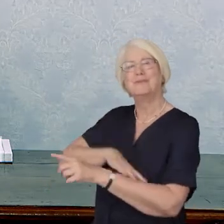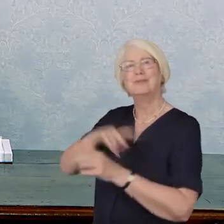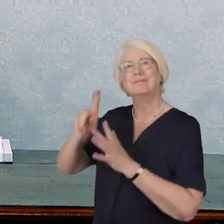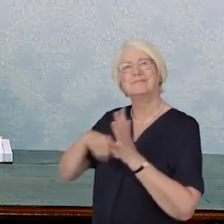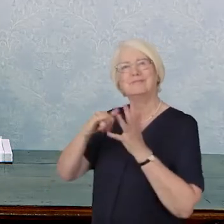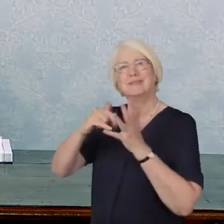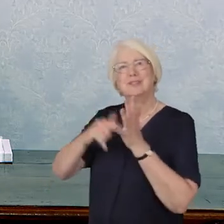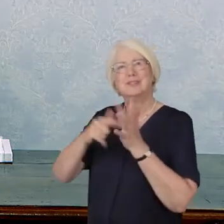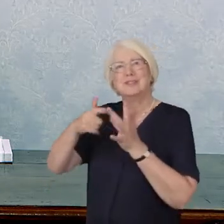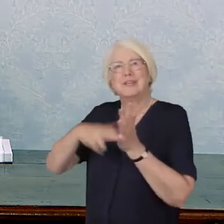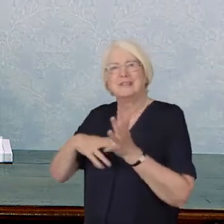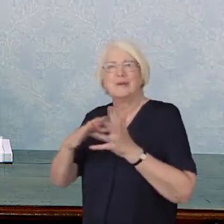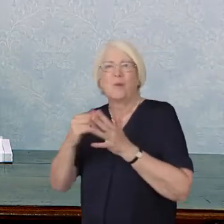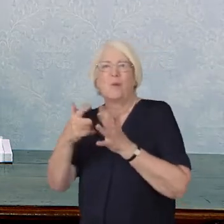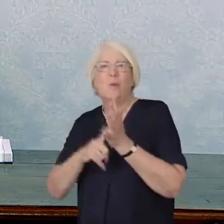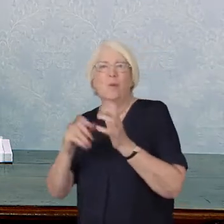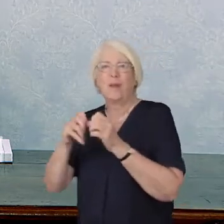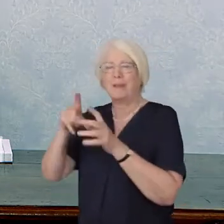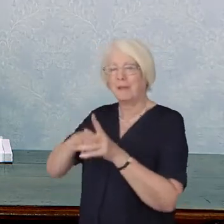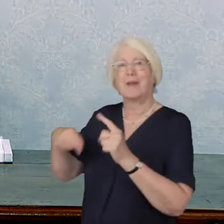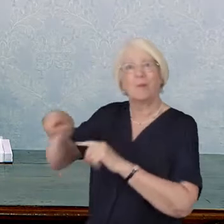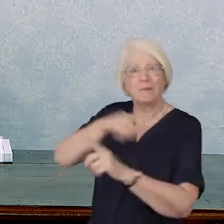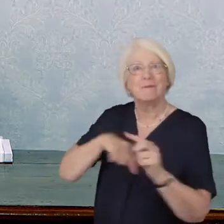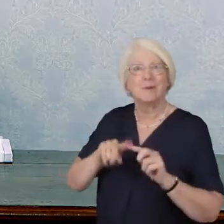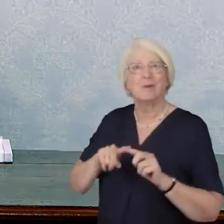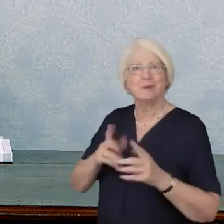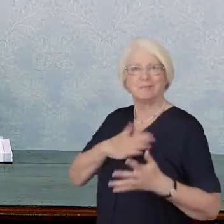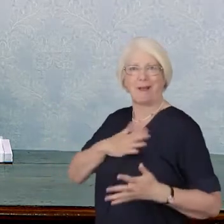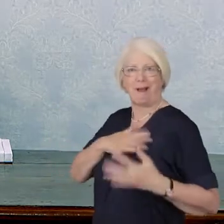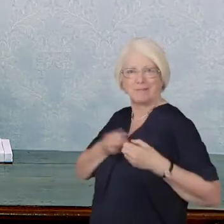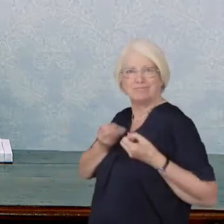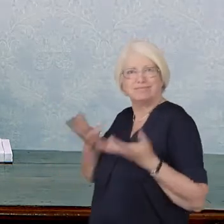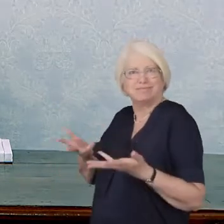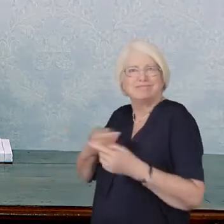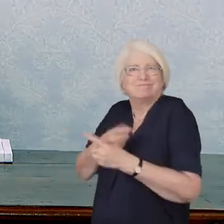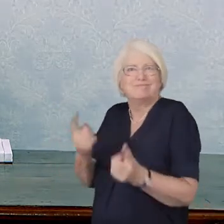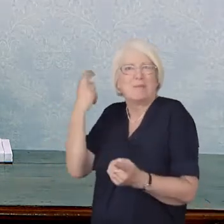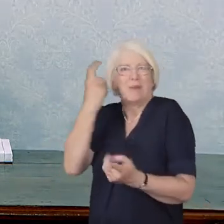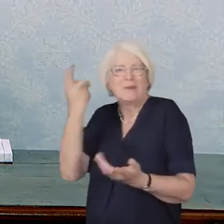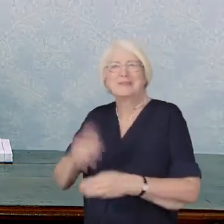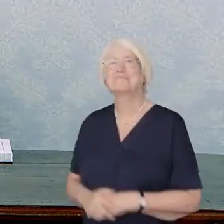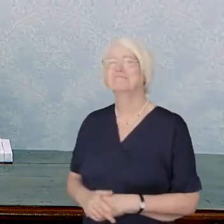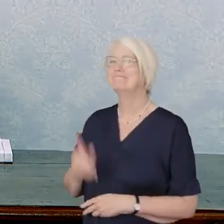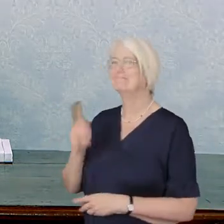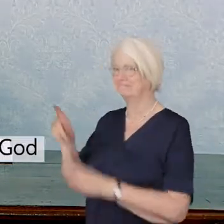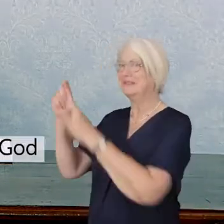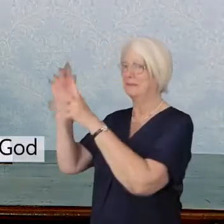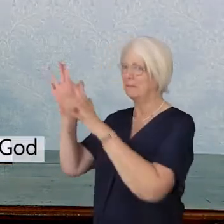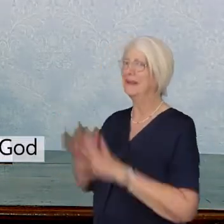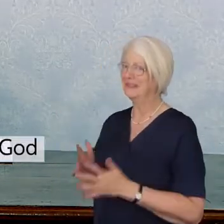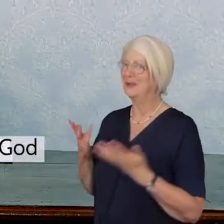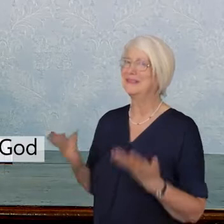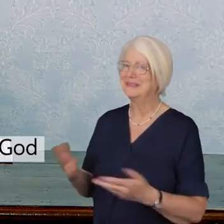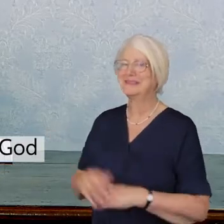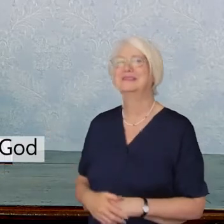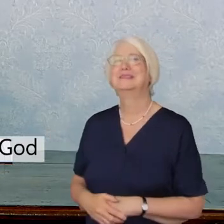e a tutti voi per condividere quello che porto nel cuore. È Pentecoste, ricordiamo